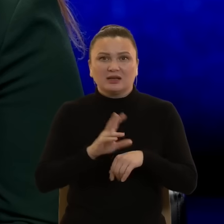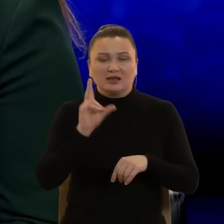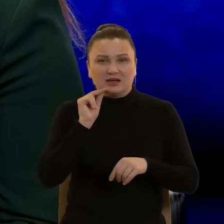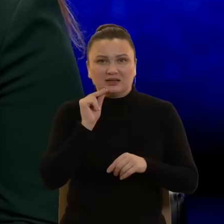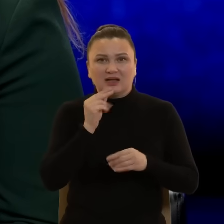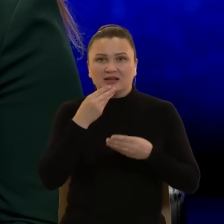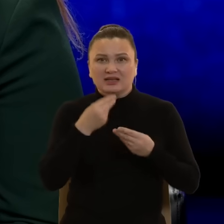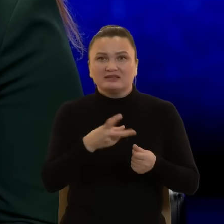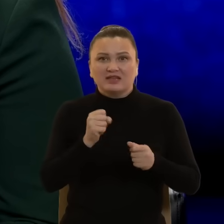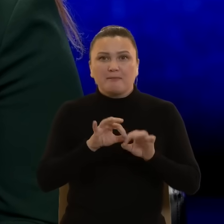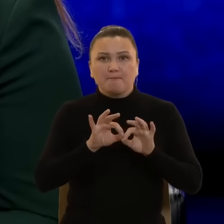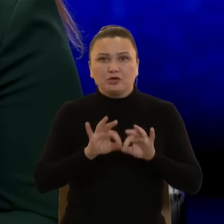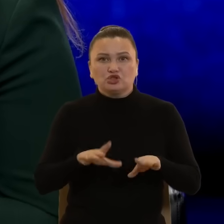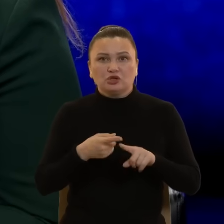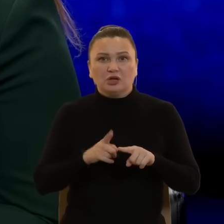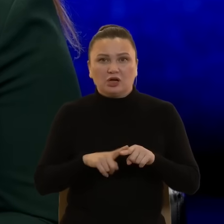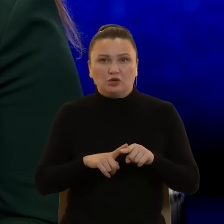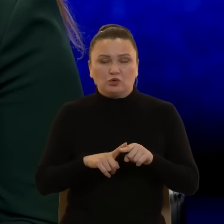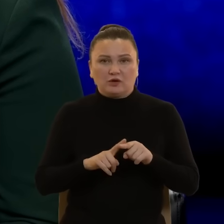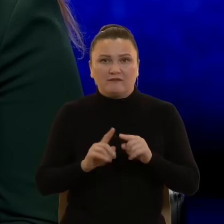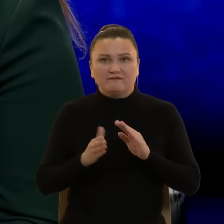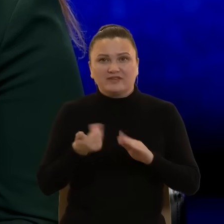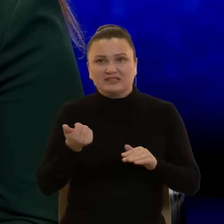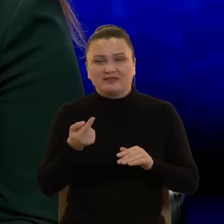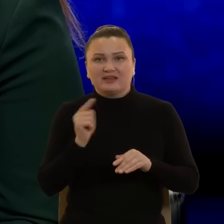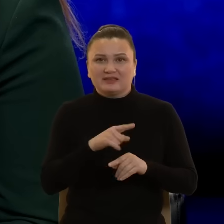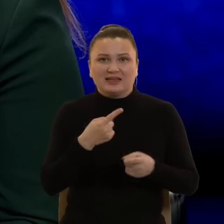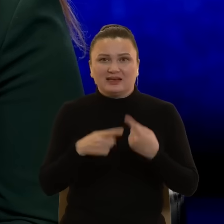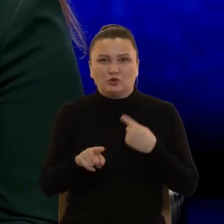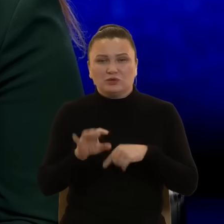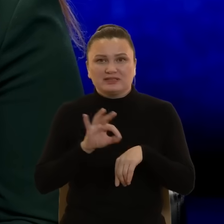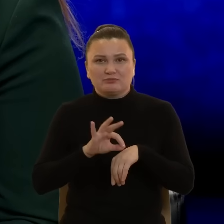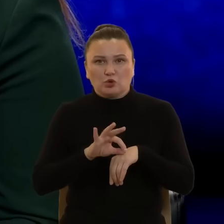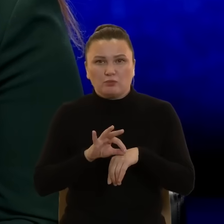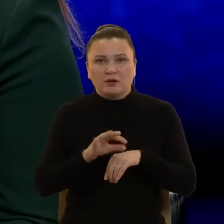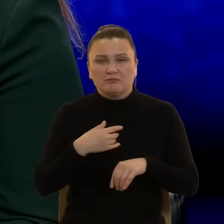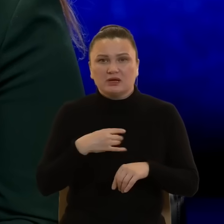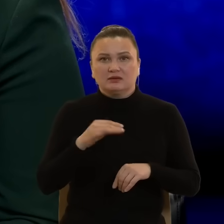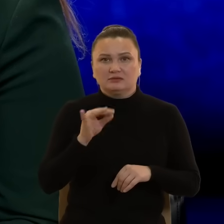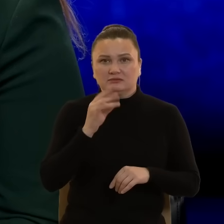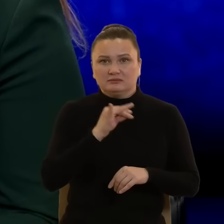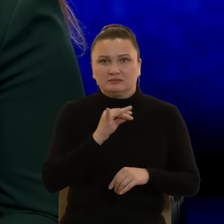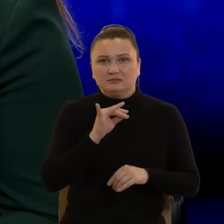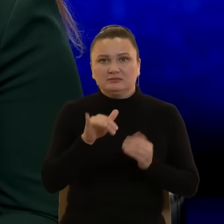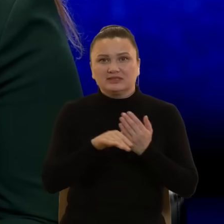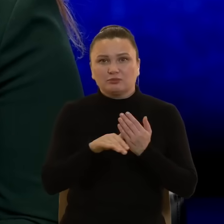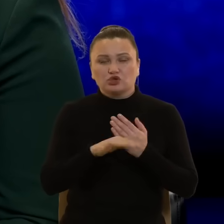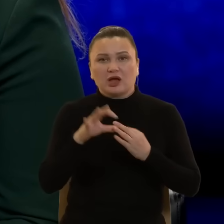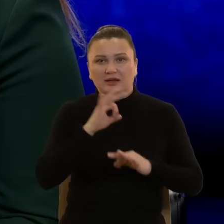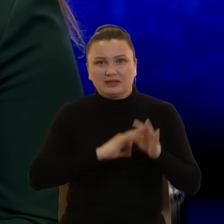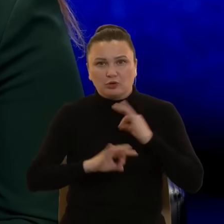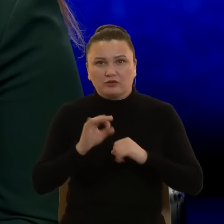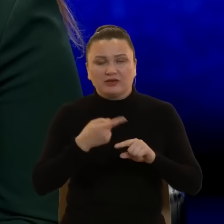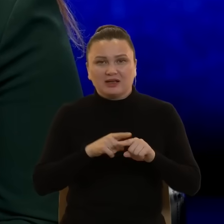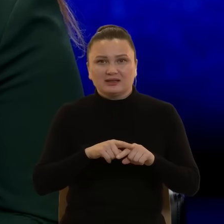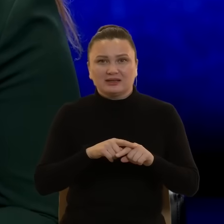на причину, которая приводит к появлению тех или иных симптомов, естественно, мы в том числе и с помощью антибиотиков